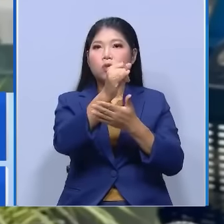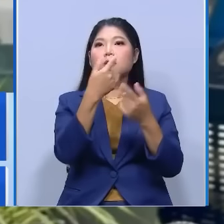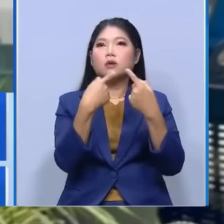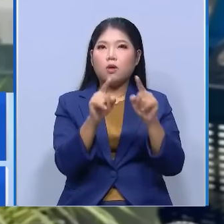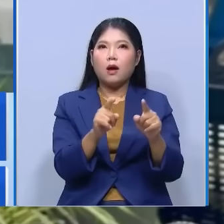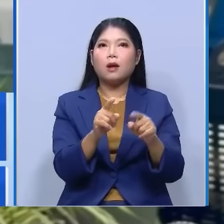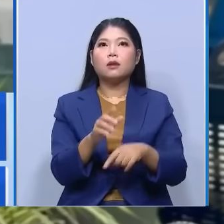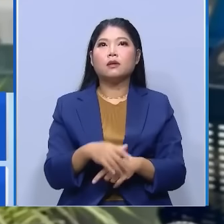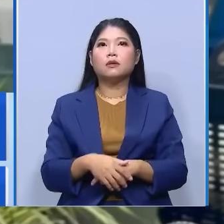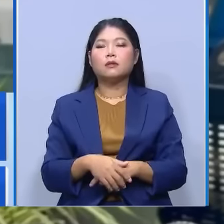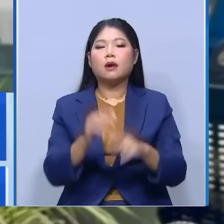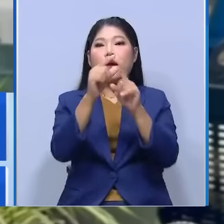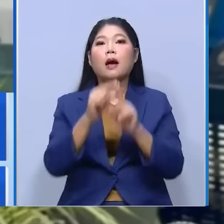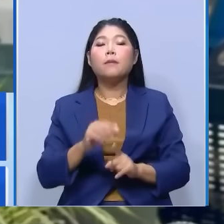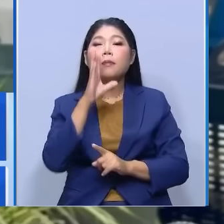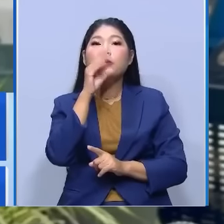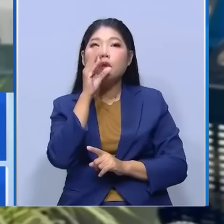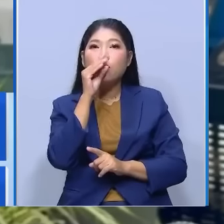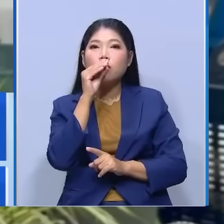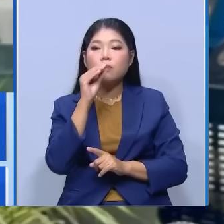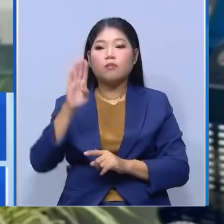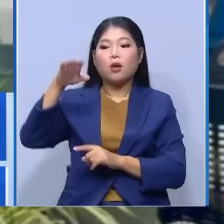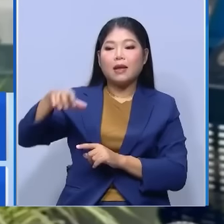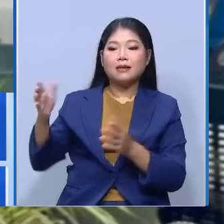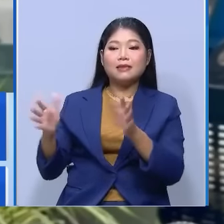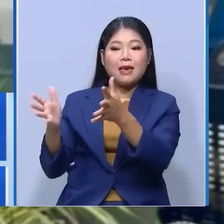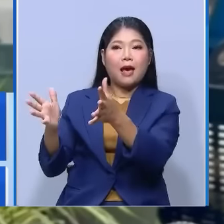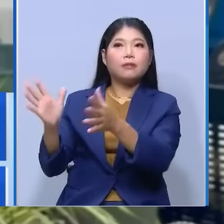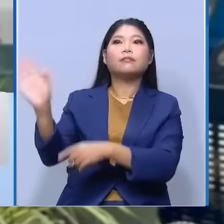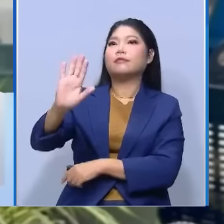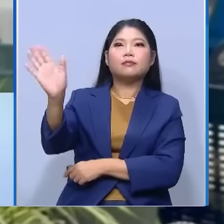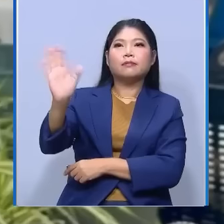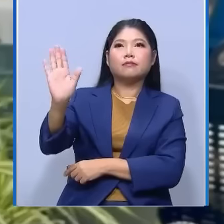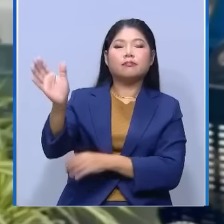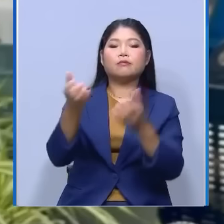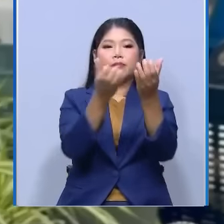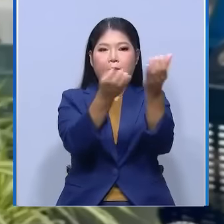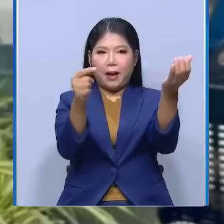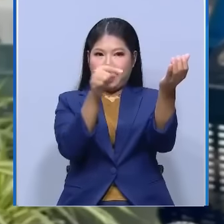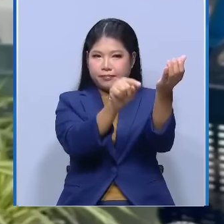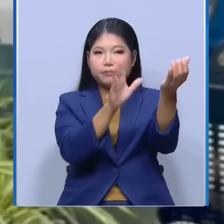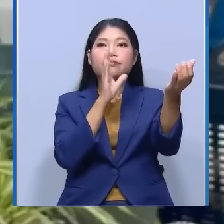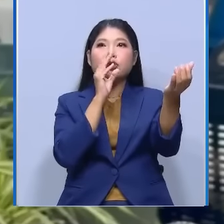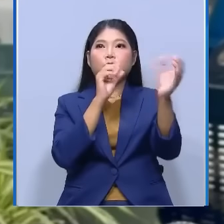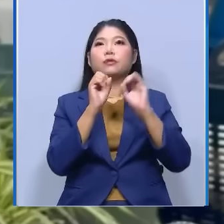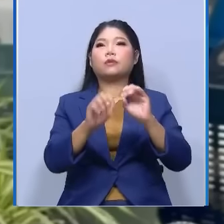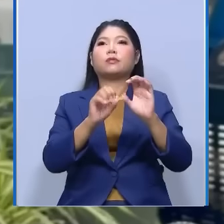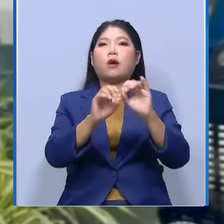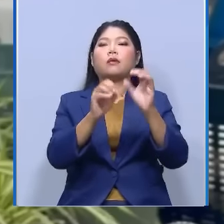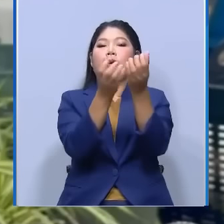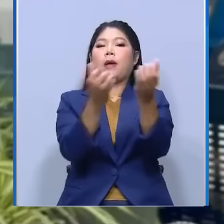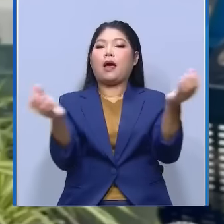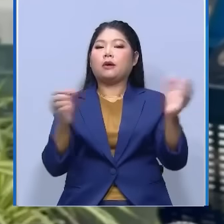คำว่าเชียร์บริษัทต้องเชียร์ธรรมถ้าทำให้อยู่กับหลักธรรมเนี้ย